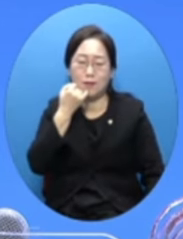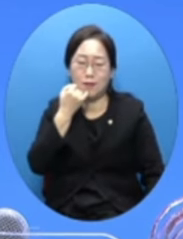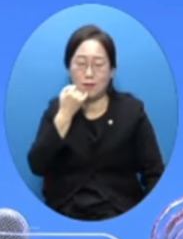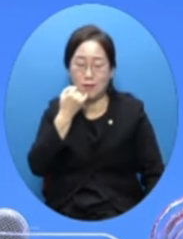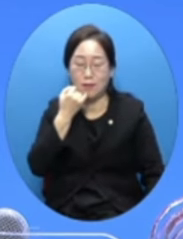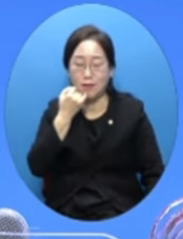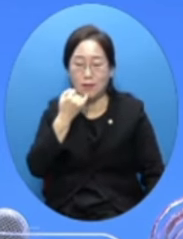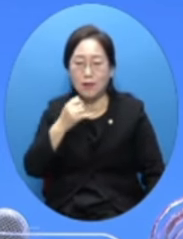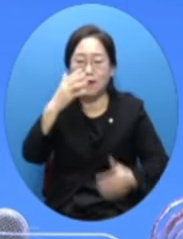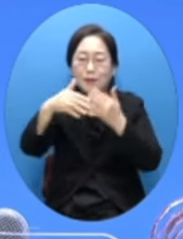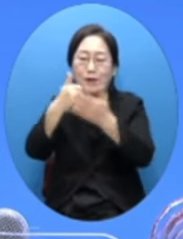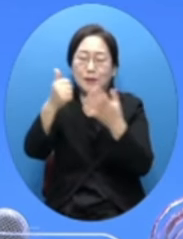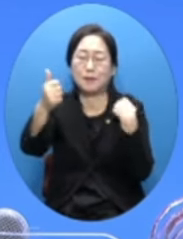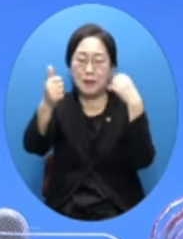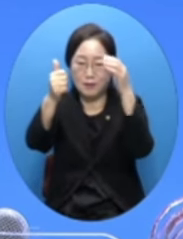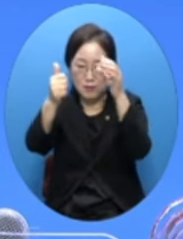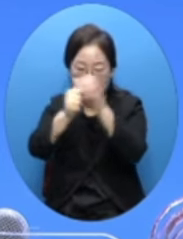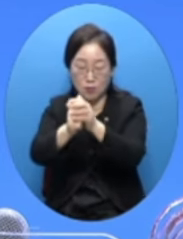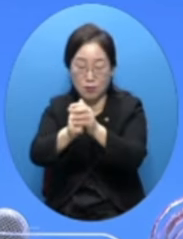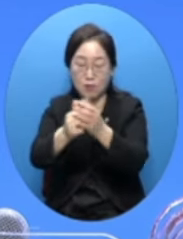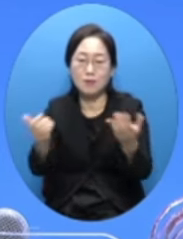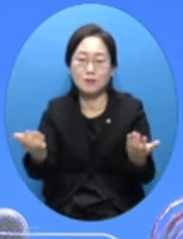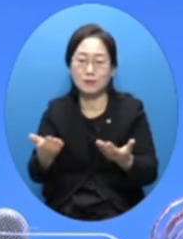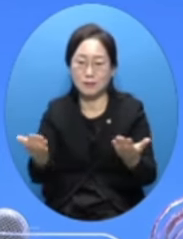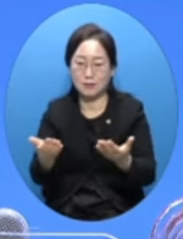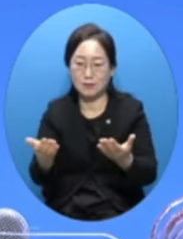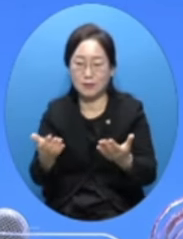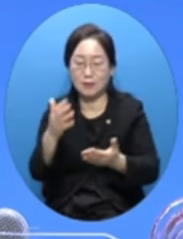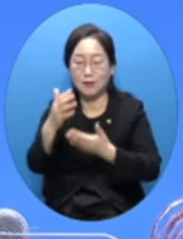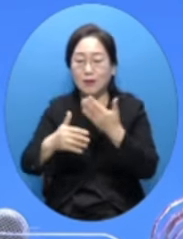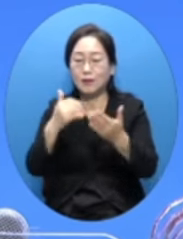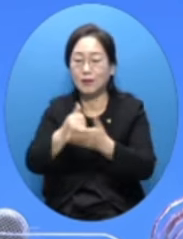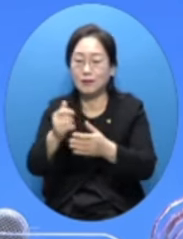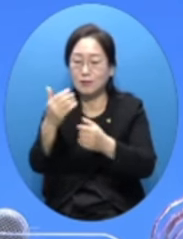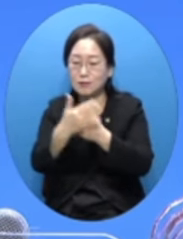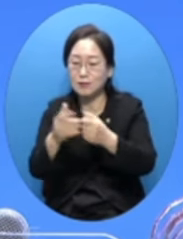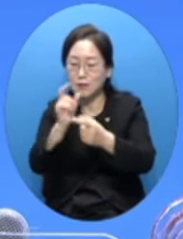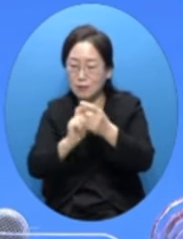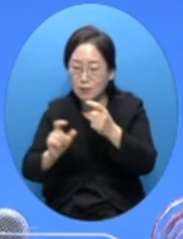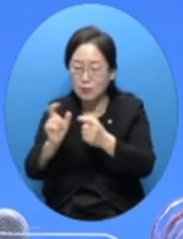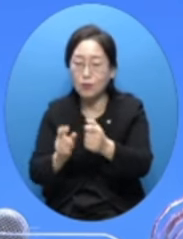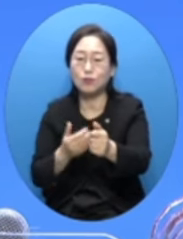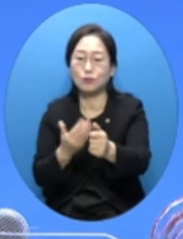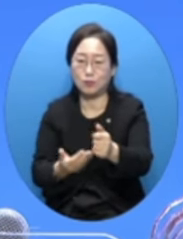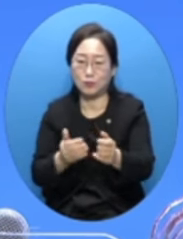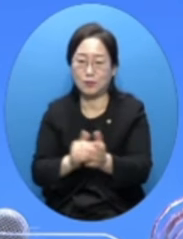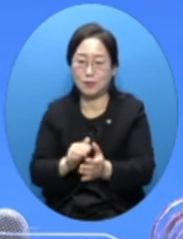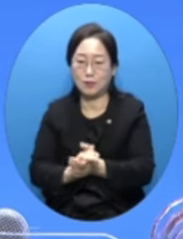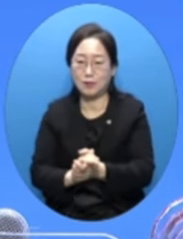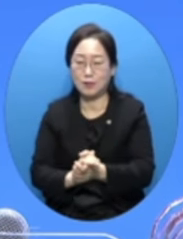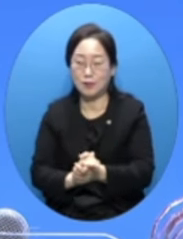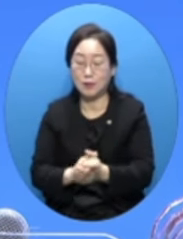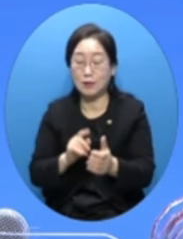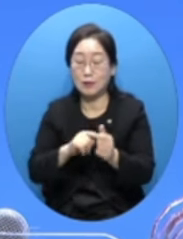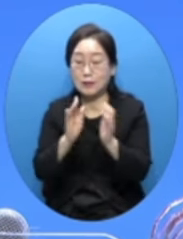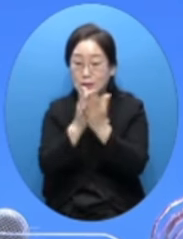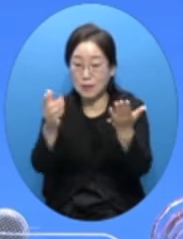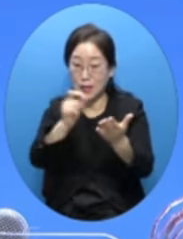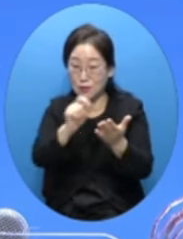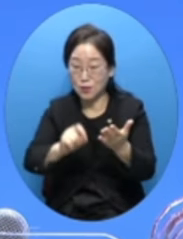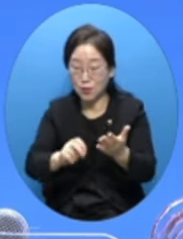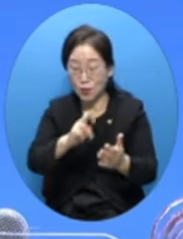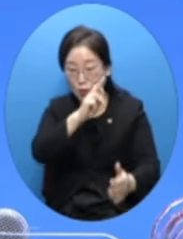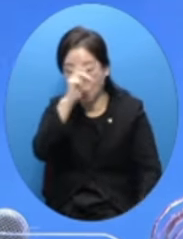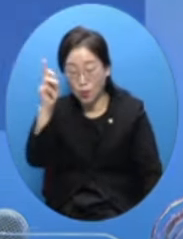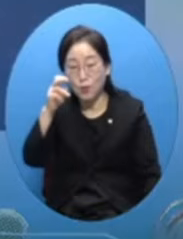하나님께 모든 걸 맡기고 헌신할 때 하나님께서 은유의 은혜를 더해 주셨습니다. 그리고 그분 남긴 책이 오후 다시 온